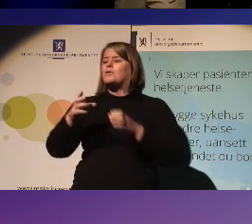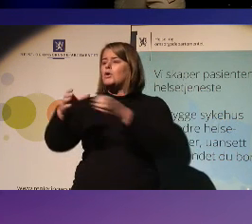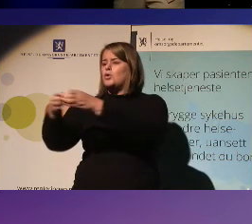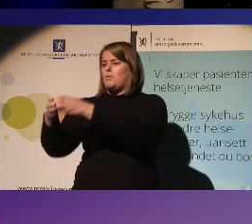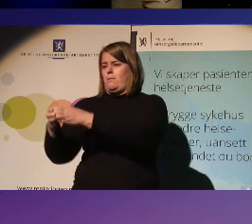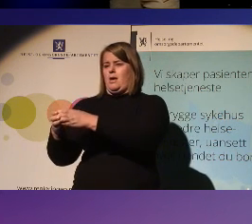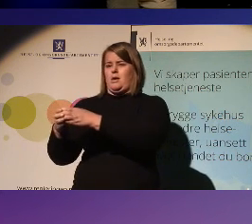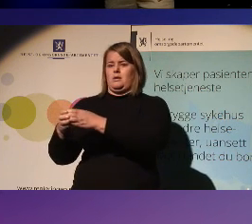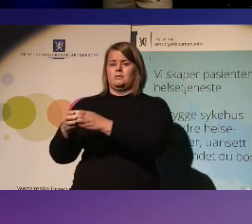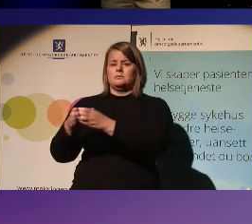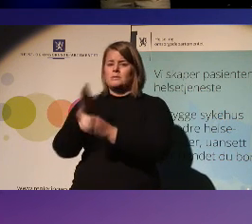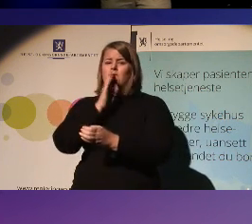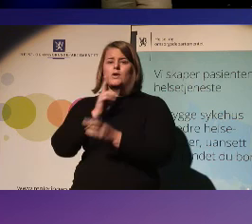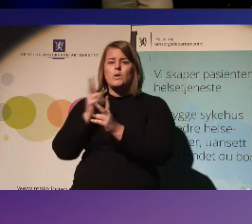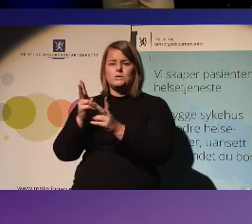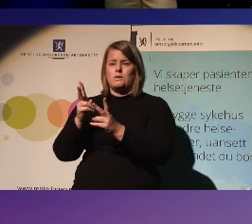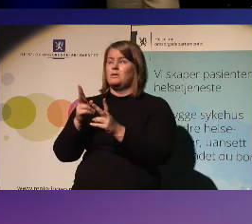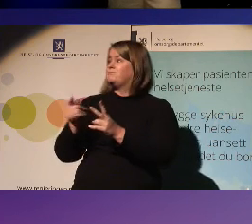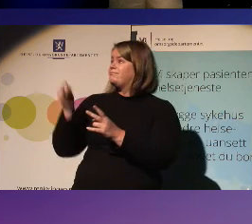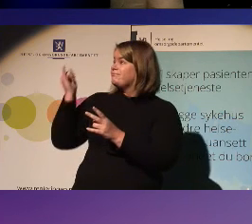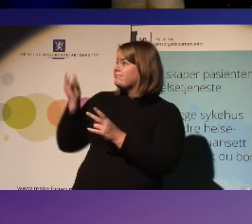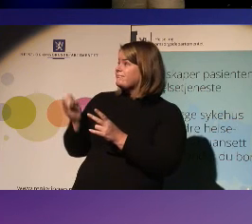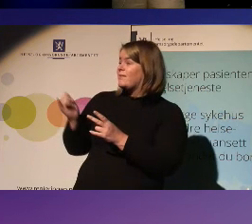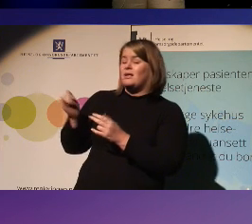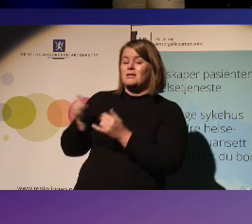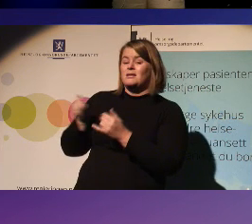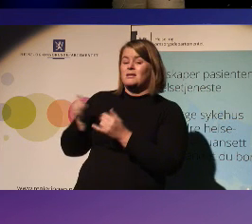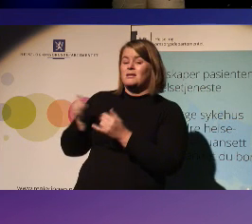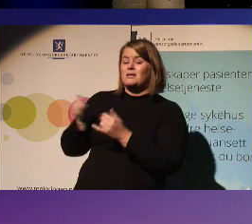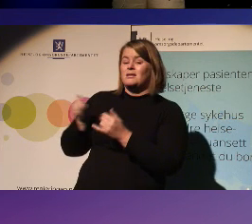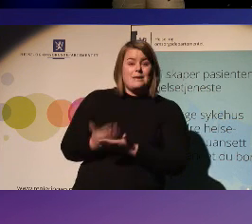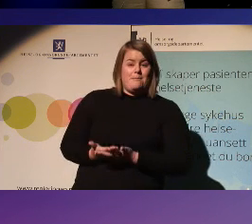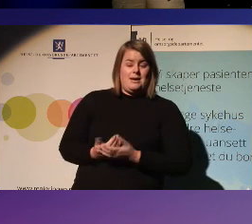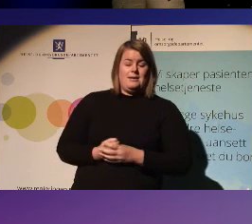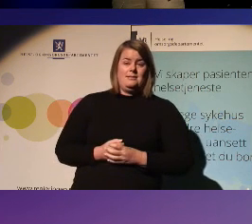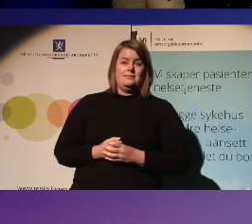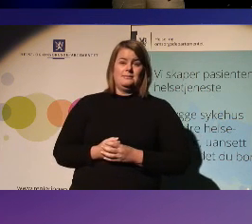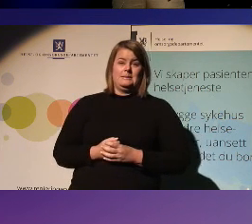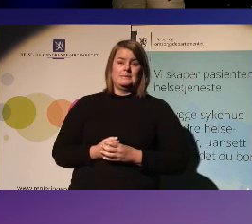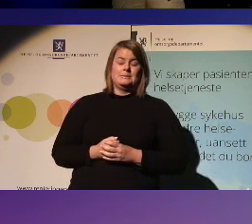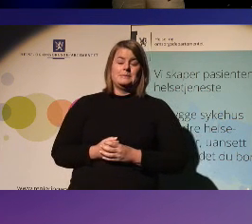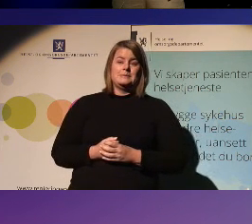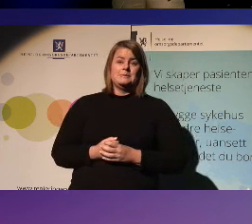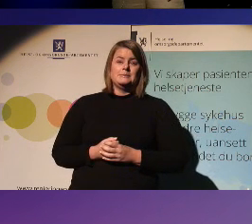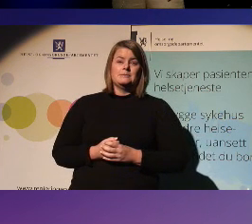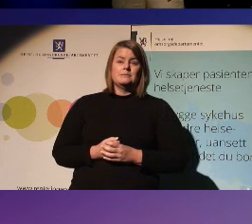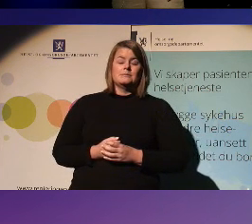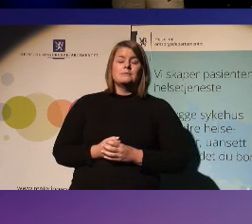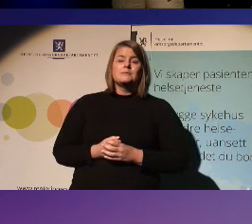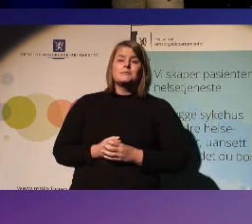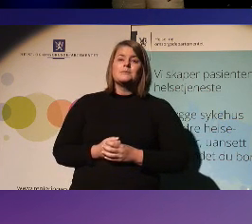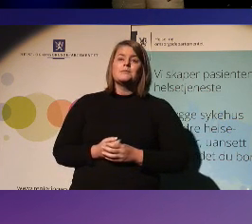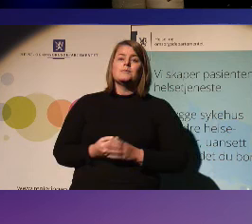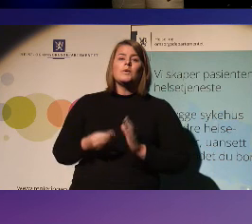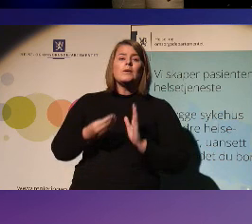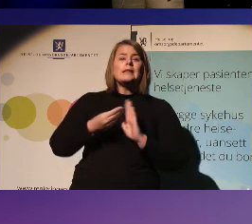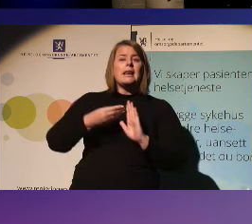jo bare eksempler som jeg kommer med. Og så har vi det store som handler om